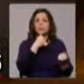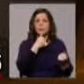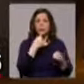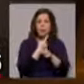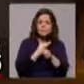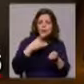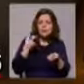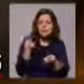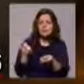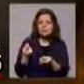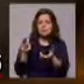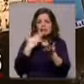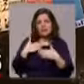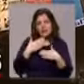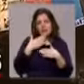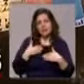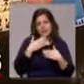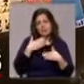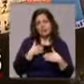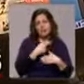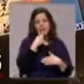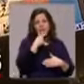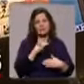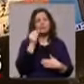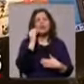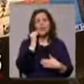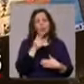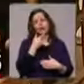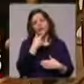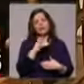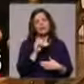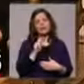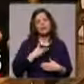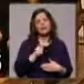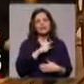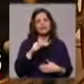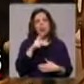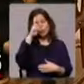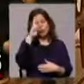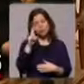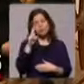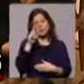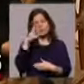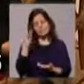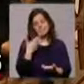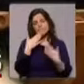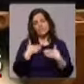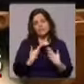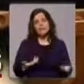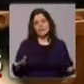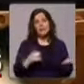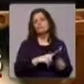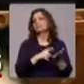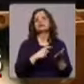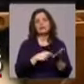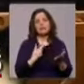прекрасно знаете, что на сегодняшний момент поставлена задача правительством, профильным министерством